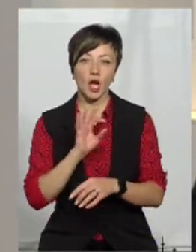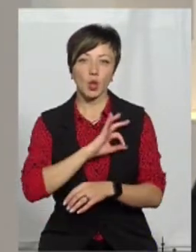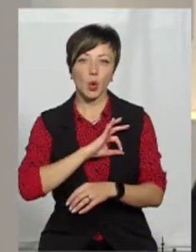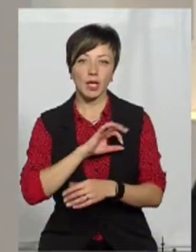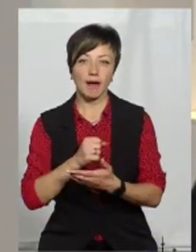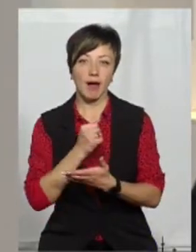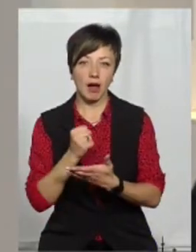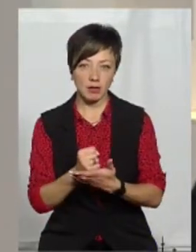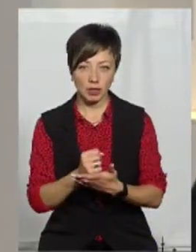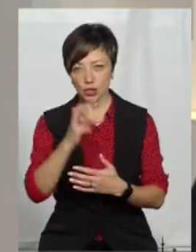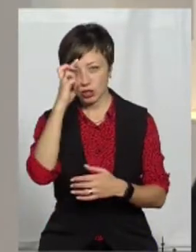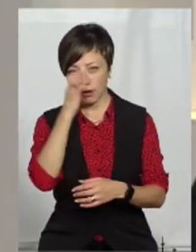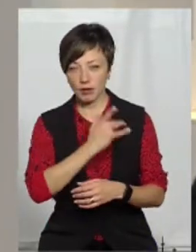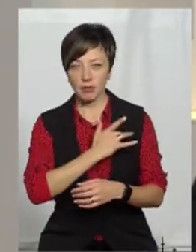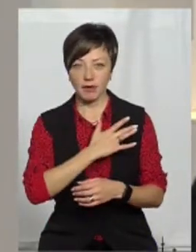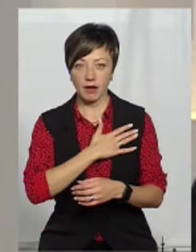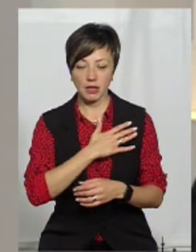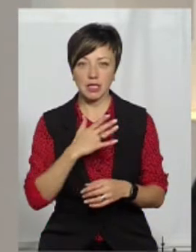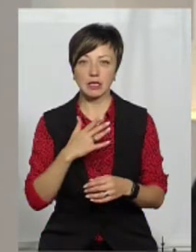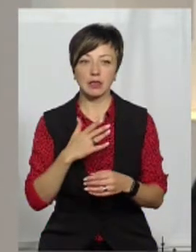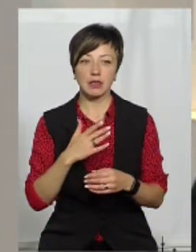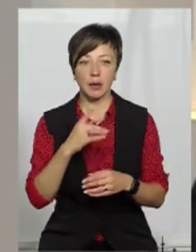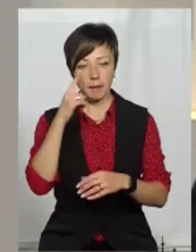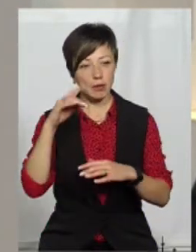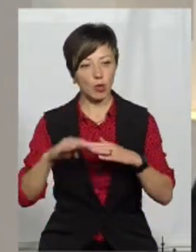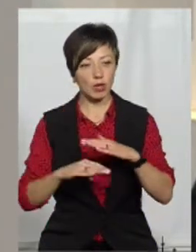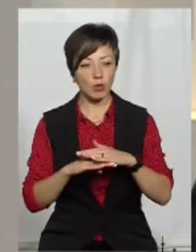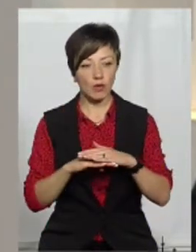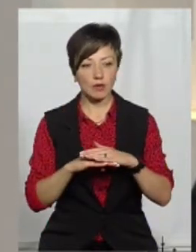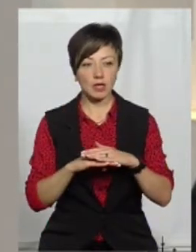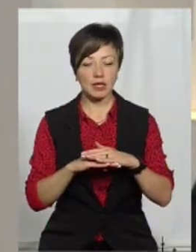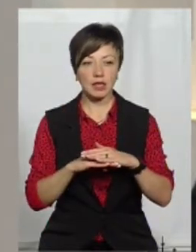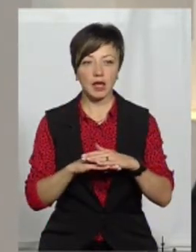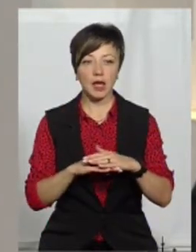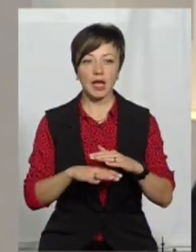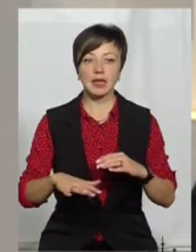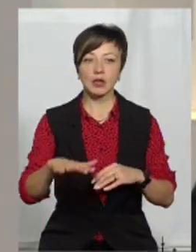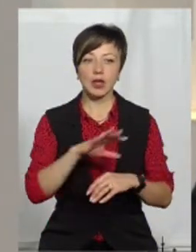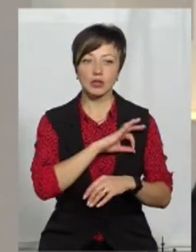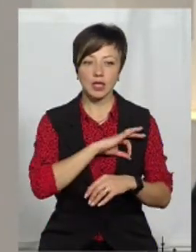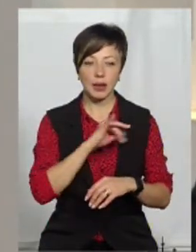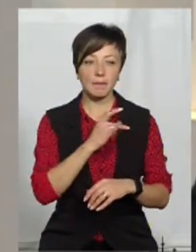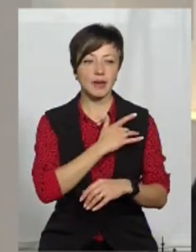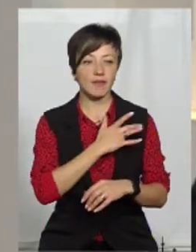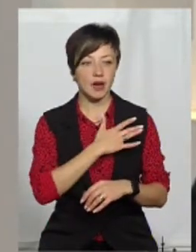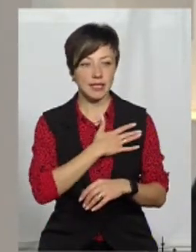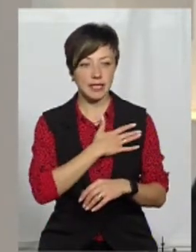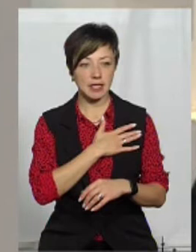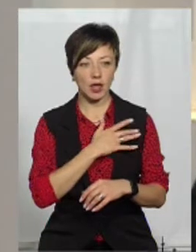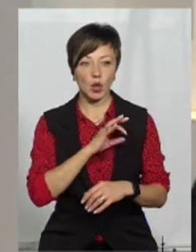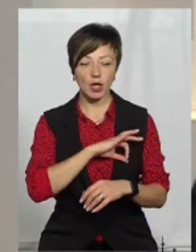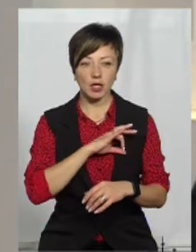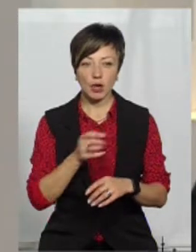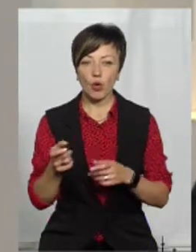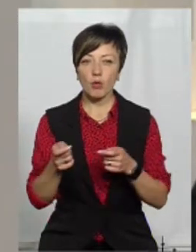нотаріат, державний і приватний, нам підпорядковані державні нотаріуси і підконтрольні всі приватні нотаріуси. Це